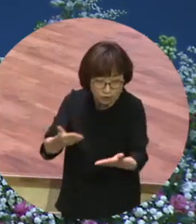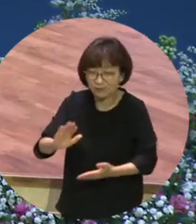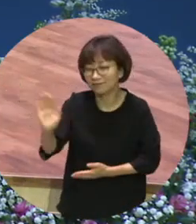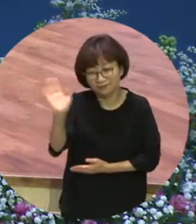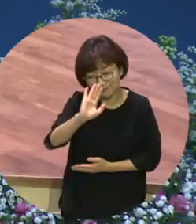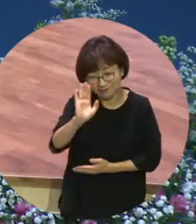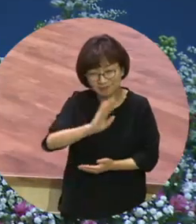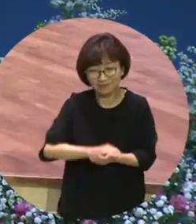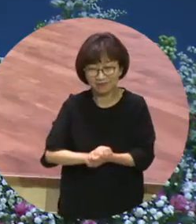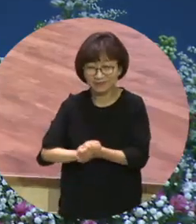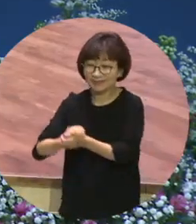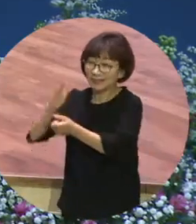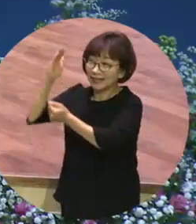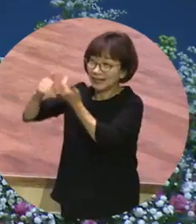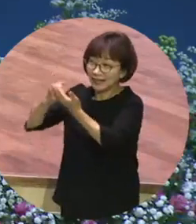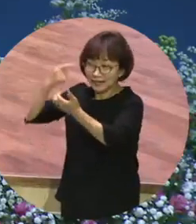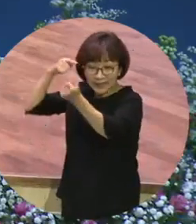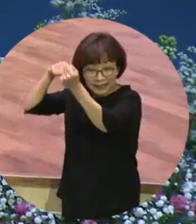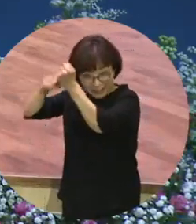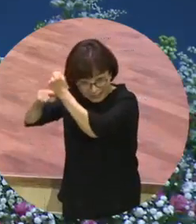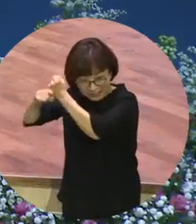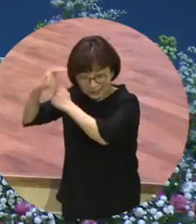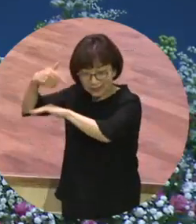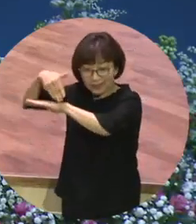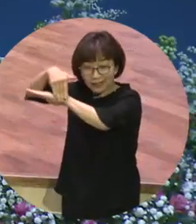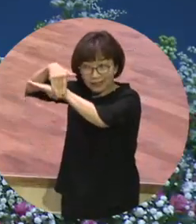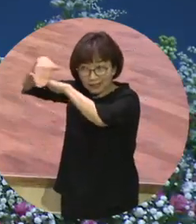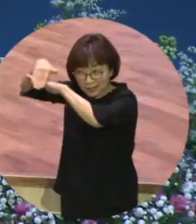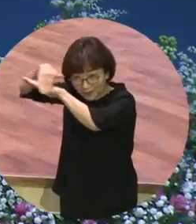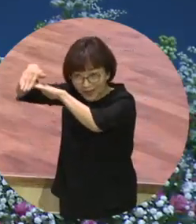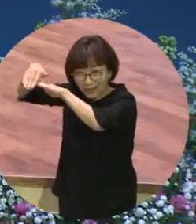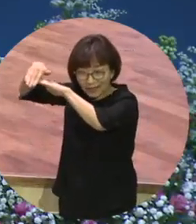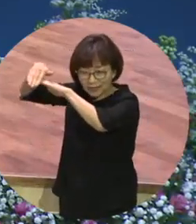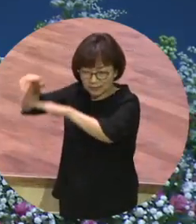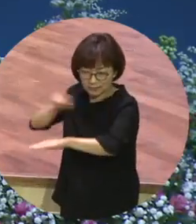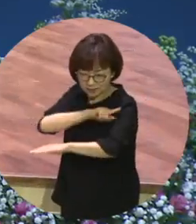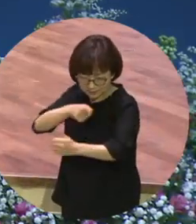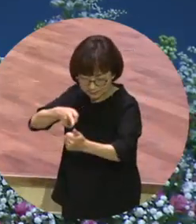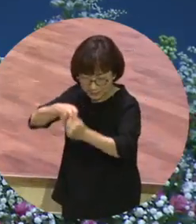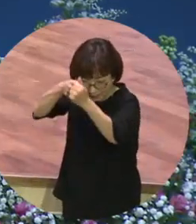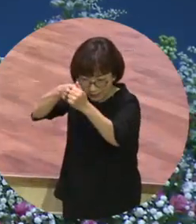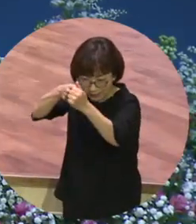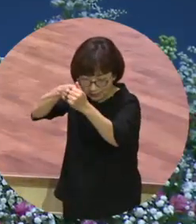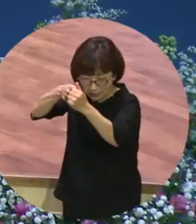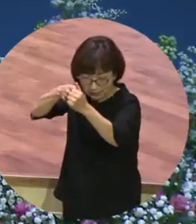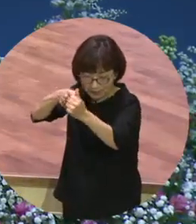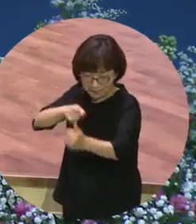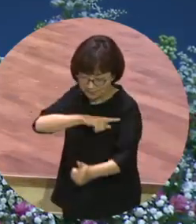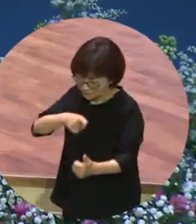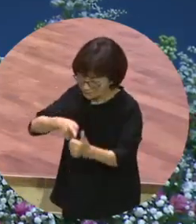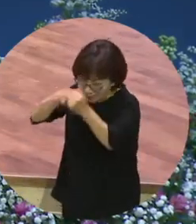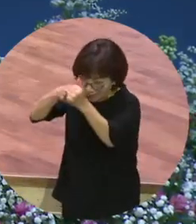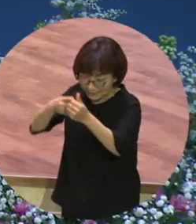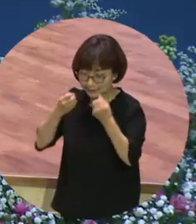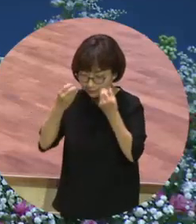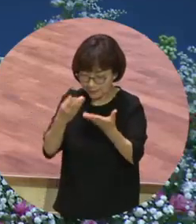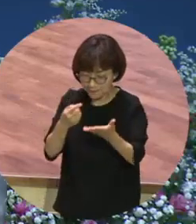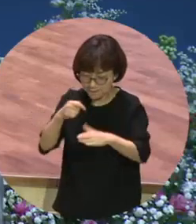하나님의 뜻과 계획에 모든 우선순위를 두고 개혁했기